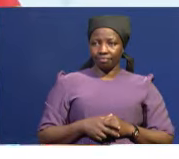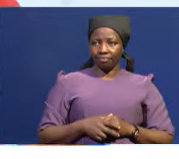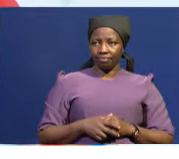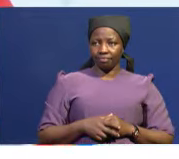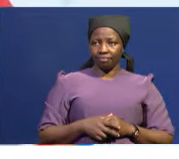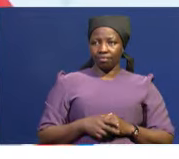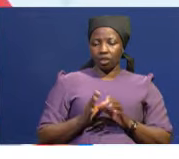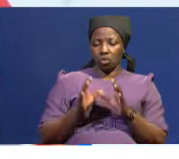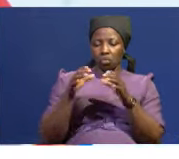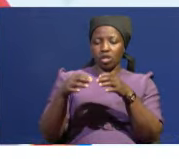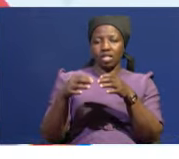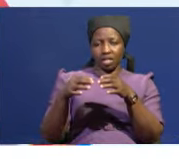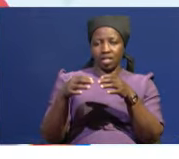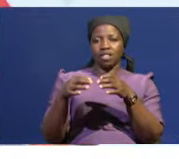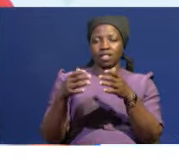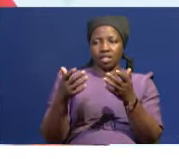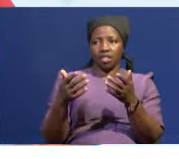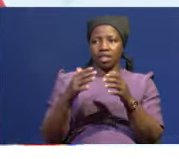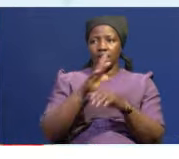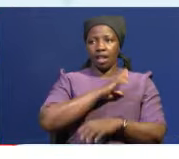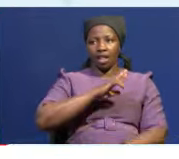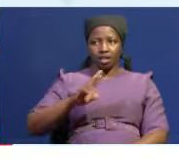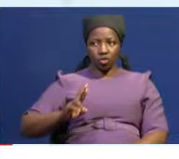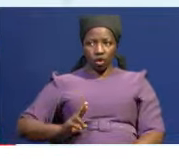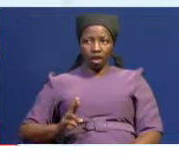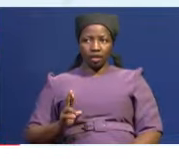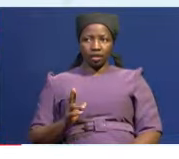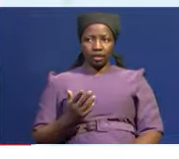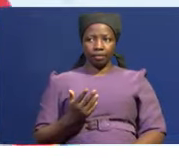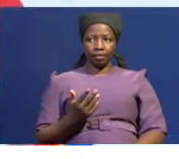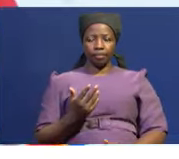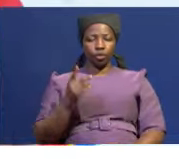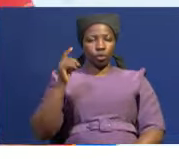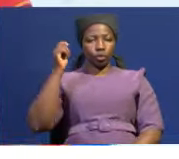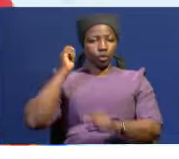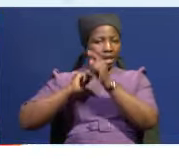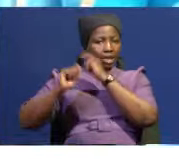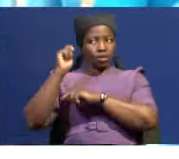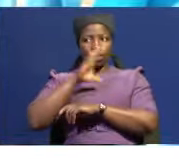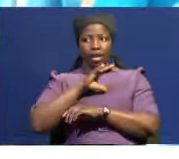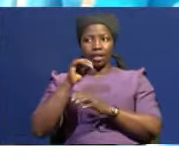community, religion, tradition and culture?